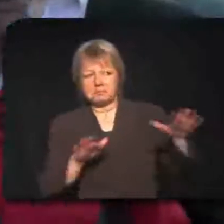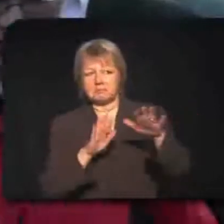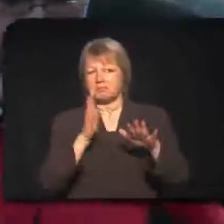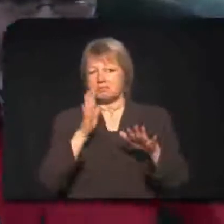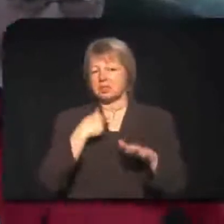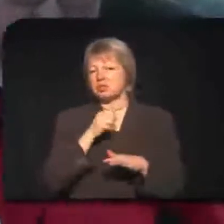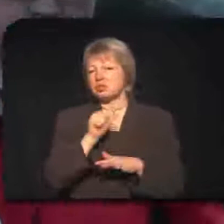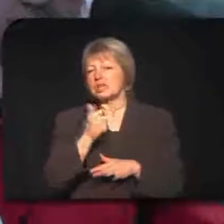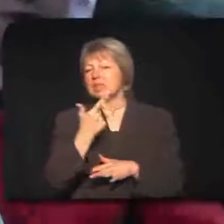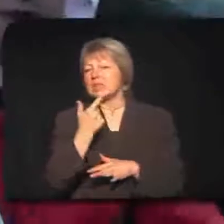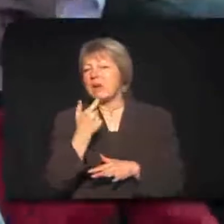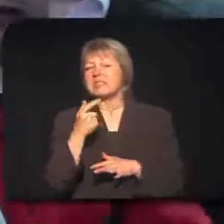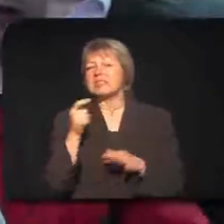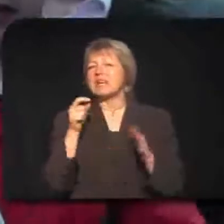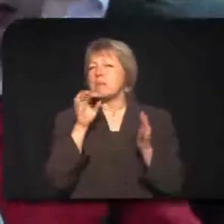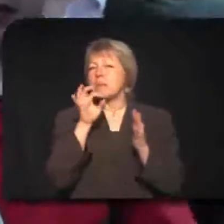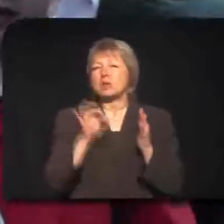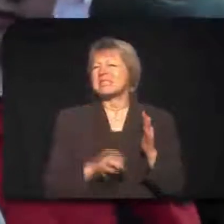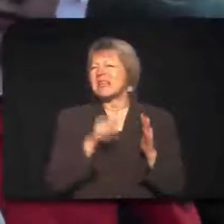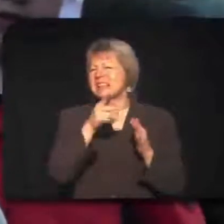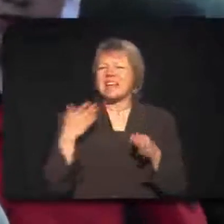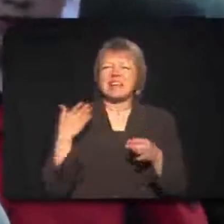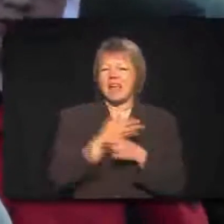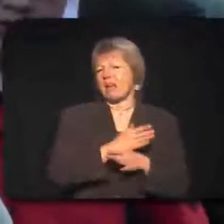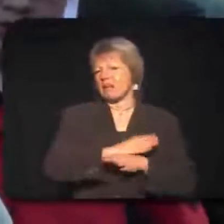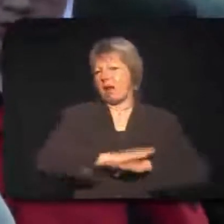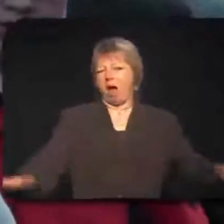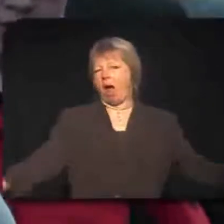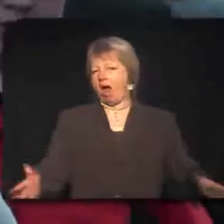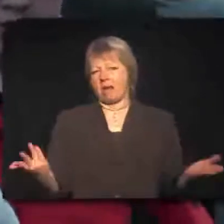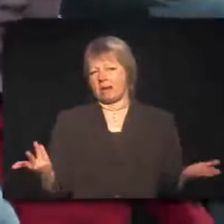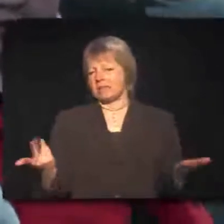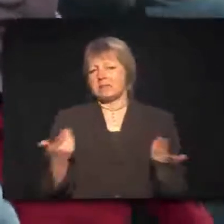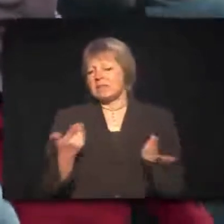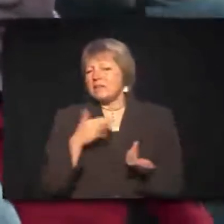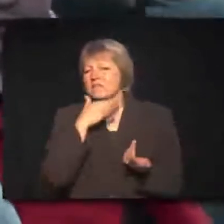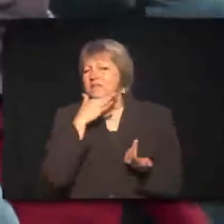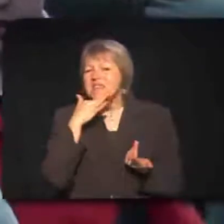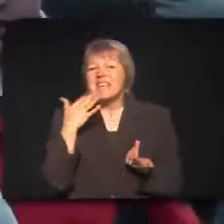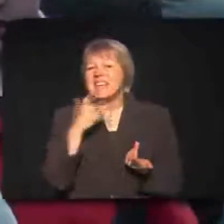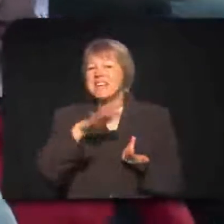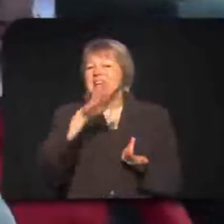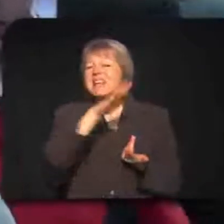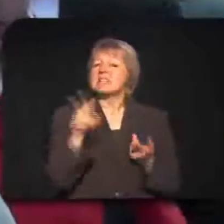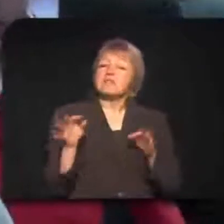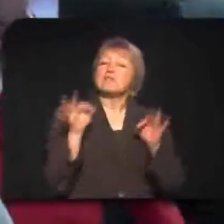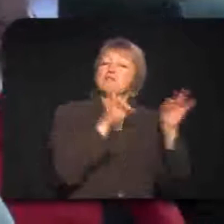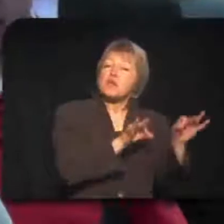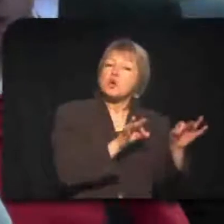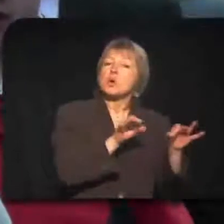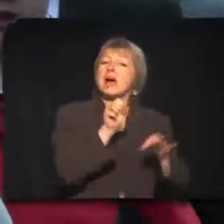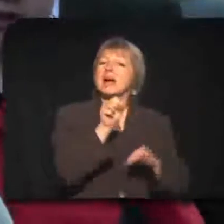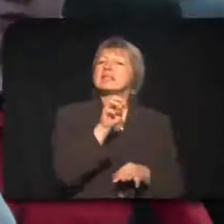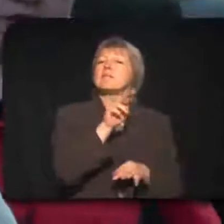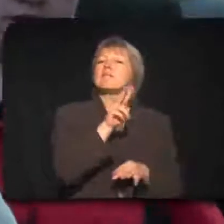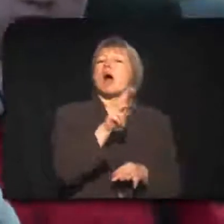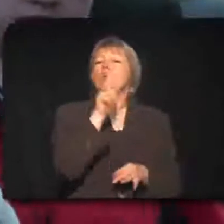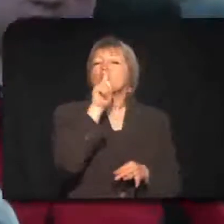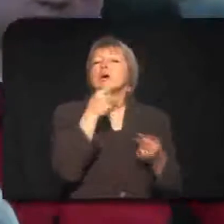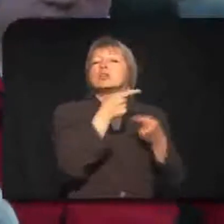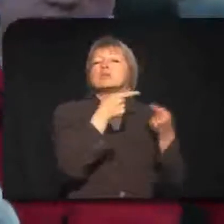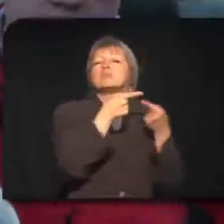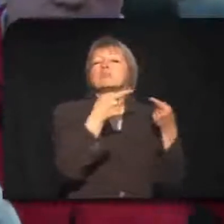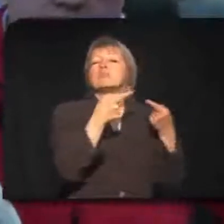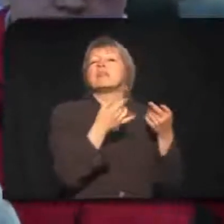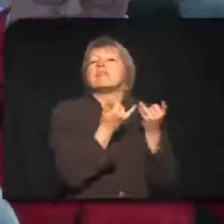20%, die gegen alles sind das heißt diese zwar es gibt viele die für die SMV sind die sich aber streiten und das wie und